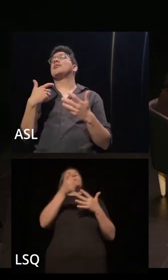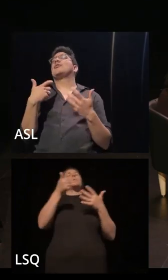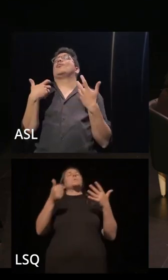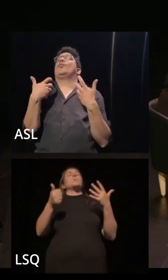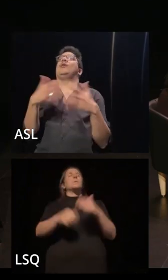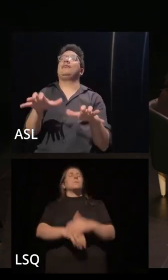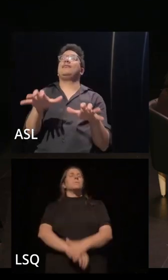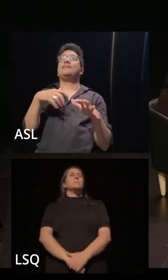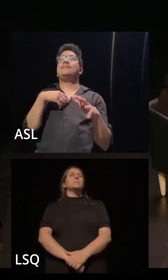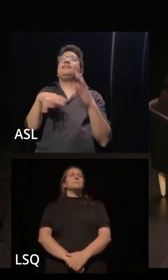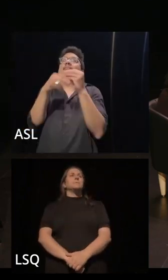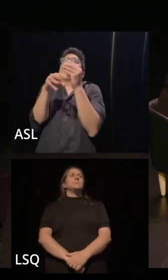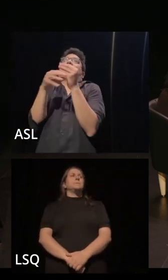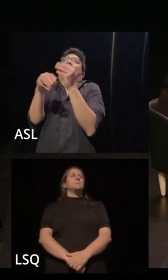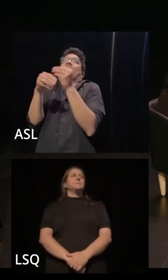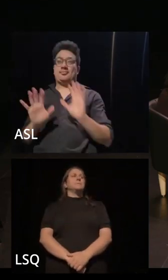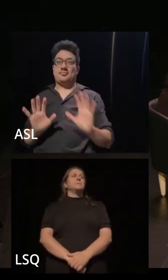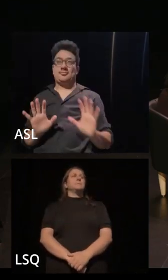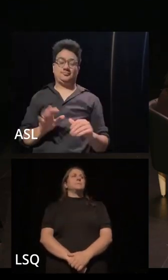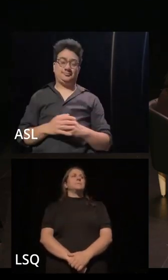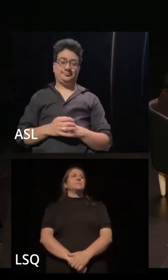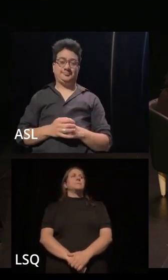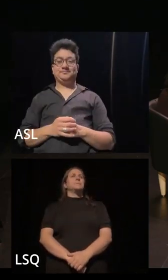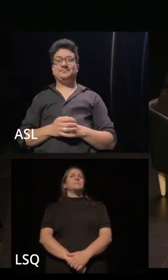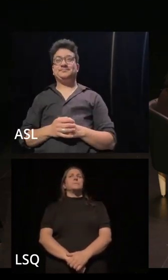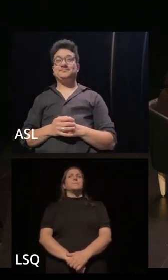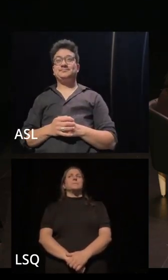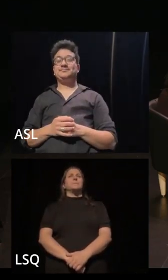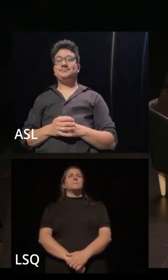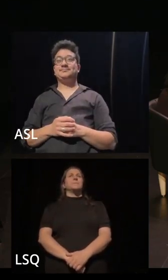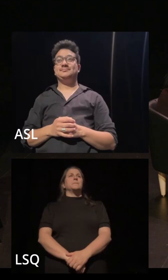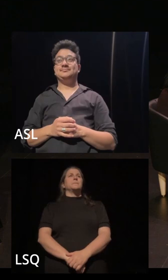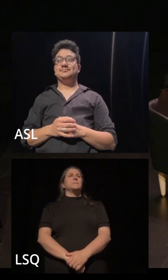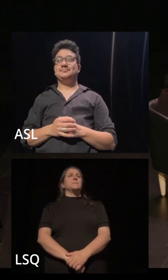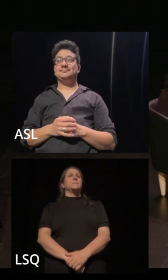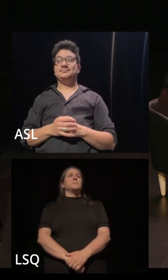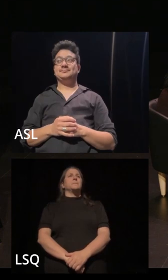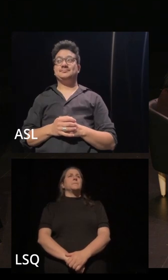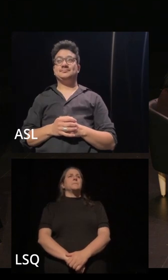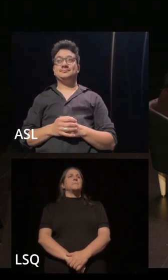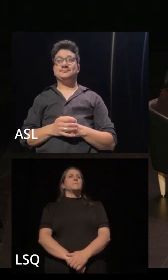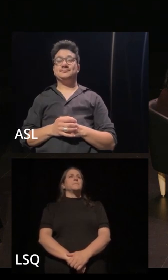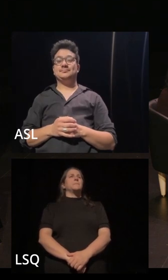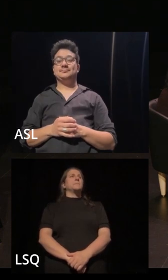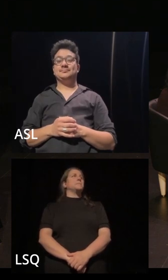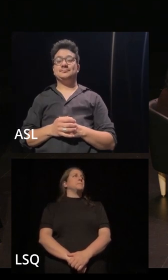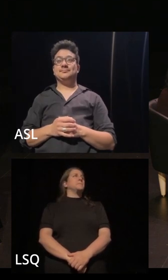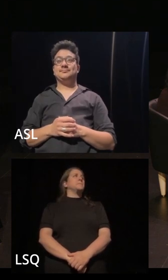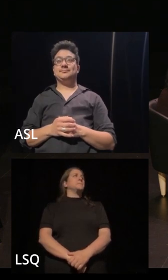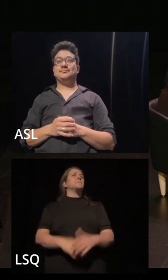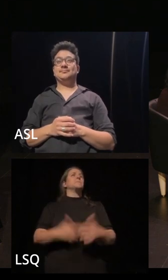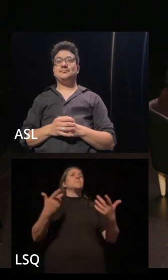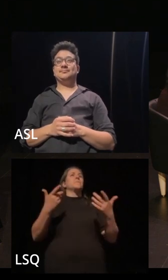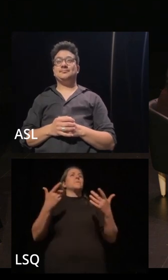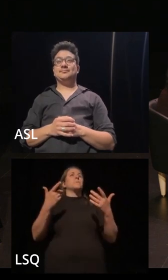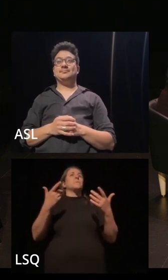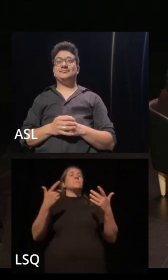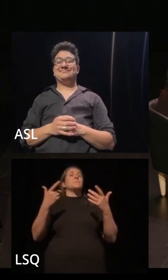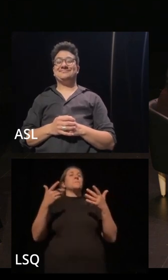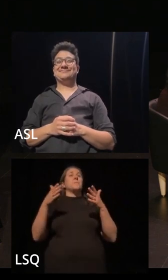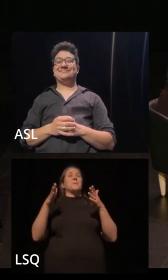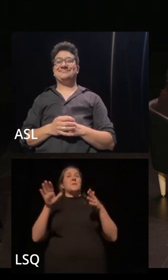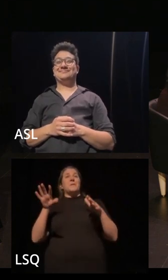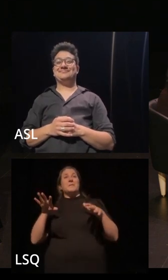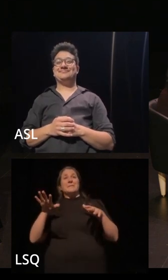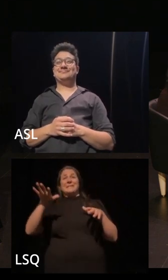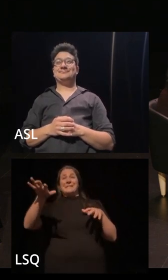Y se ve esta conexión muy fuerte a los dos lados de la frontera. On voit cette connexion très forte des deux côtés de la